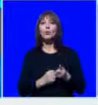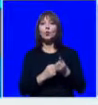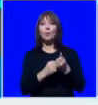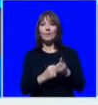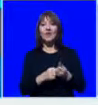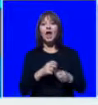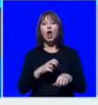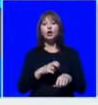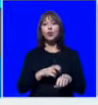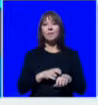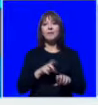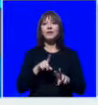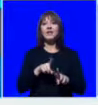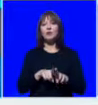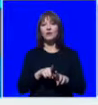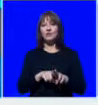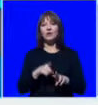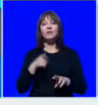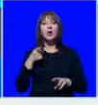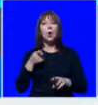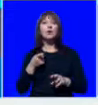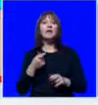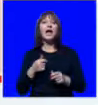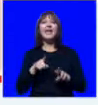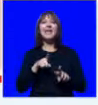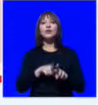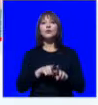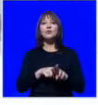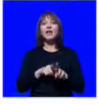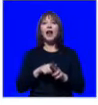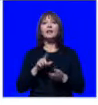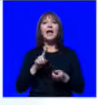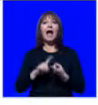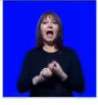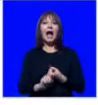Добрин Иванов от Асоциацията на индустриалния капитал.